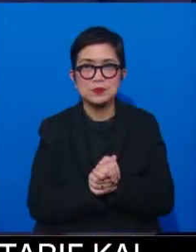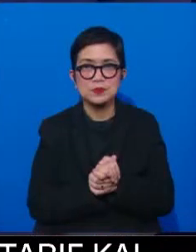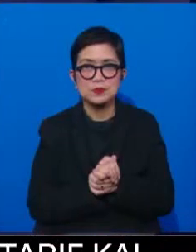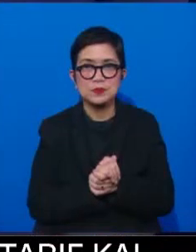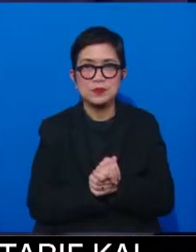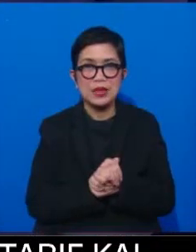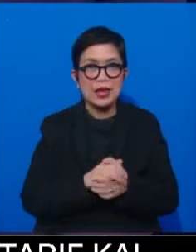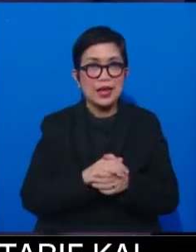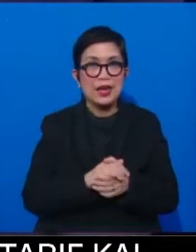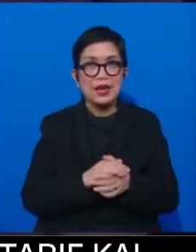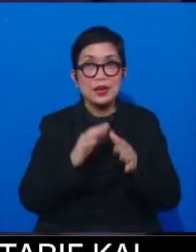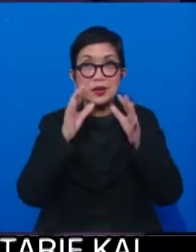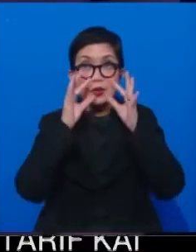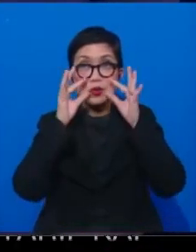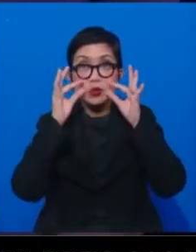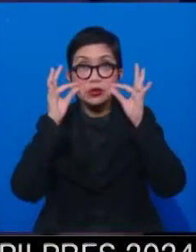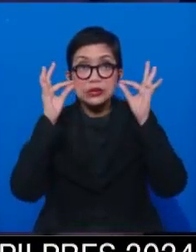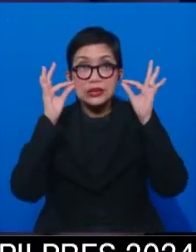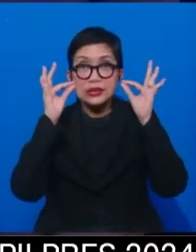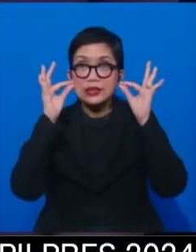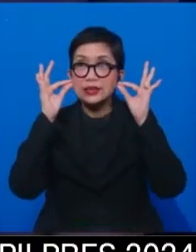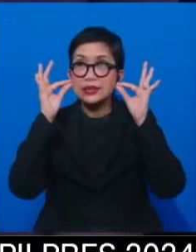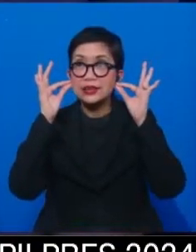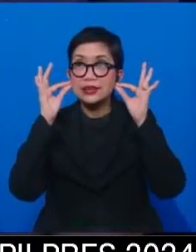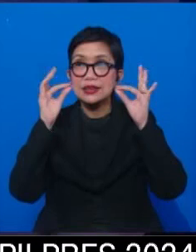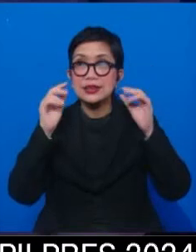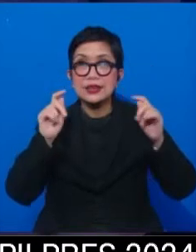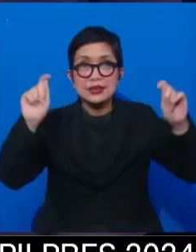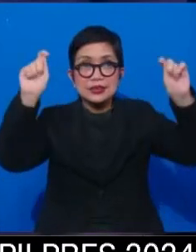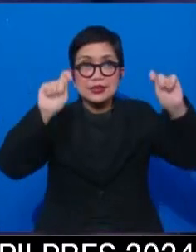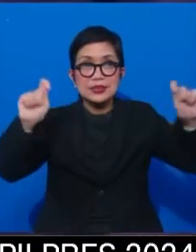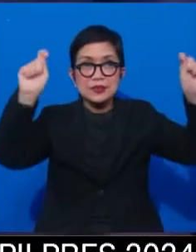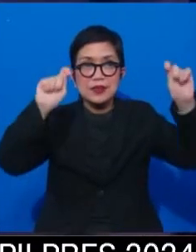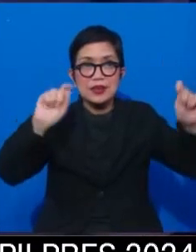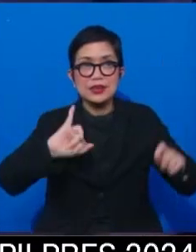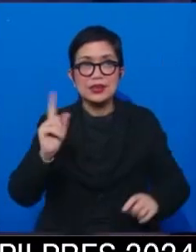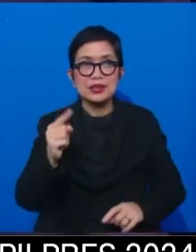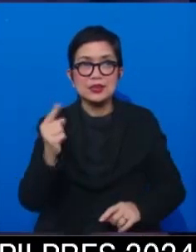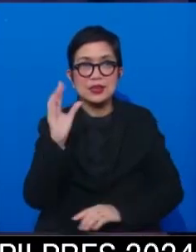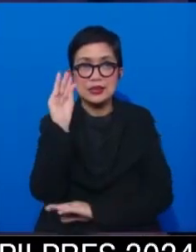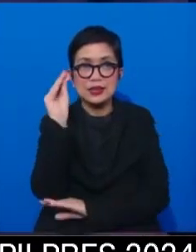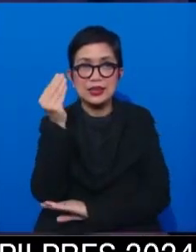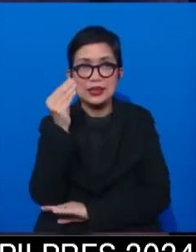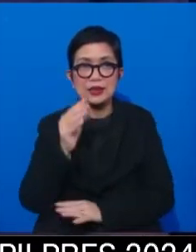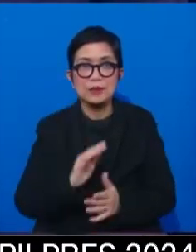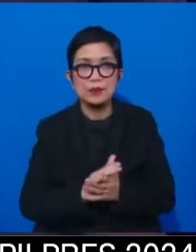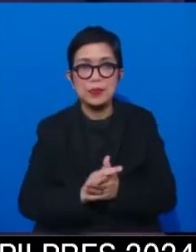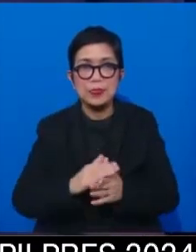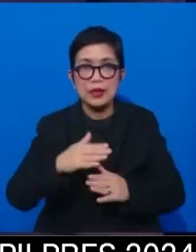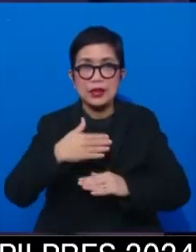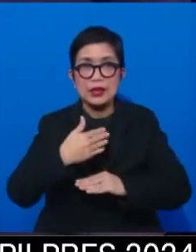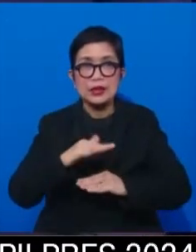Berikutnya, ratusan ekor kucing berbagai ras mengikuti acara International Cat Show yang digelar di Jakarta. Sementara pusat belanja di Gading Serpong